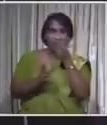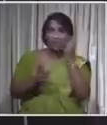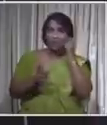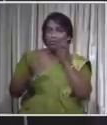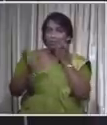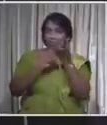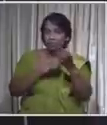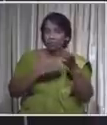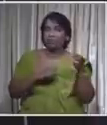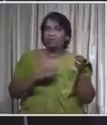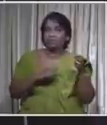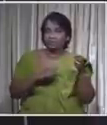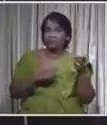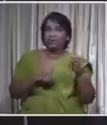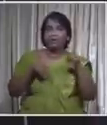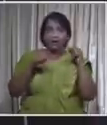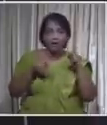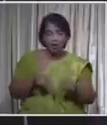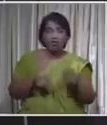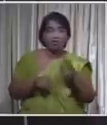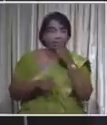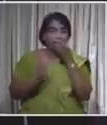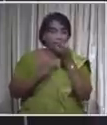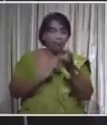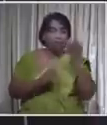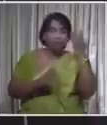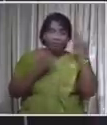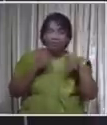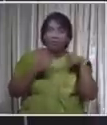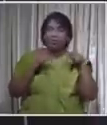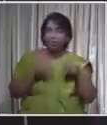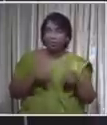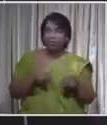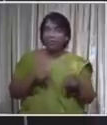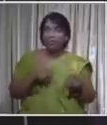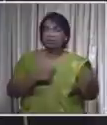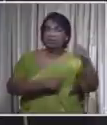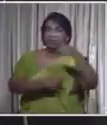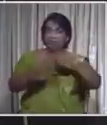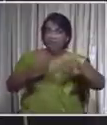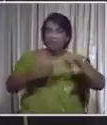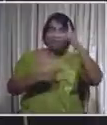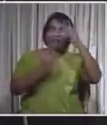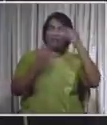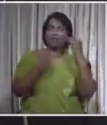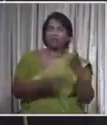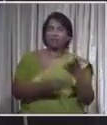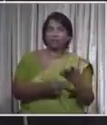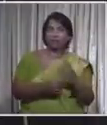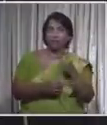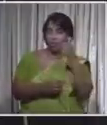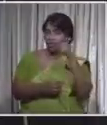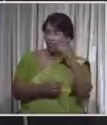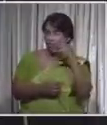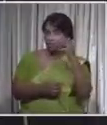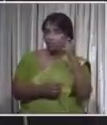ප්‍රහාරය අද ඒ පාස්කු ප්‍රහාරය තමයි මේ කැරකිලා ආපහු එන්නේ. හොඳට මතක